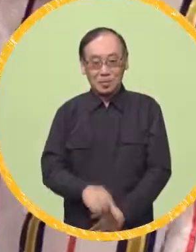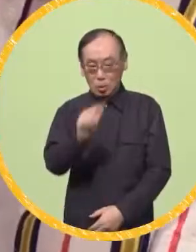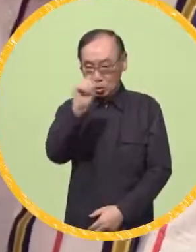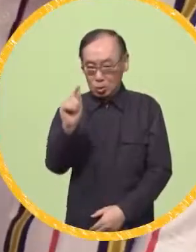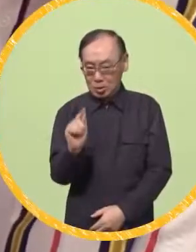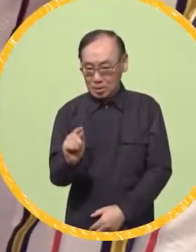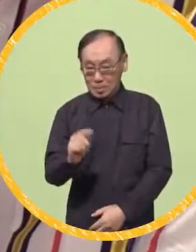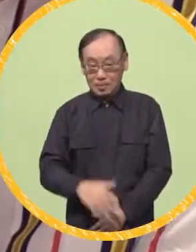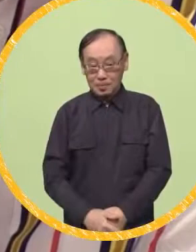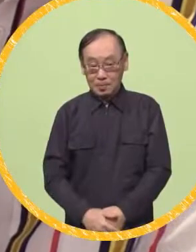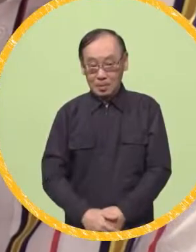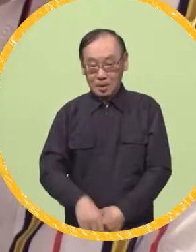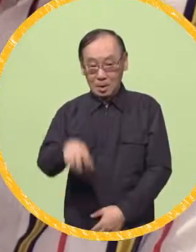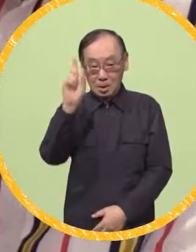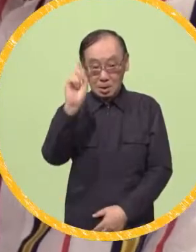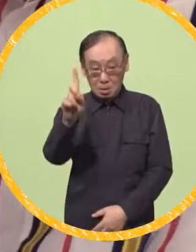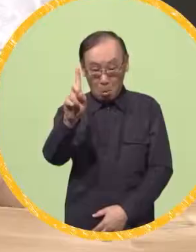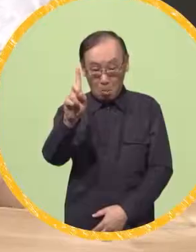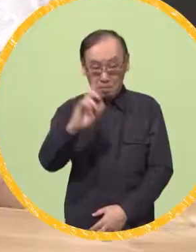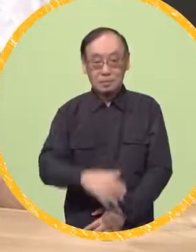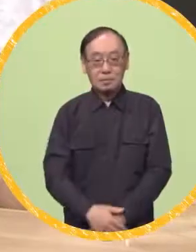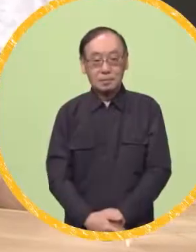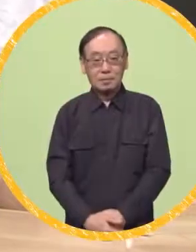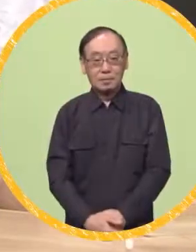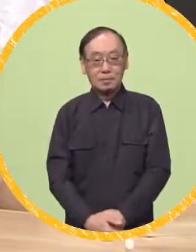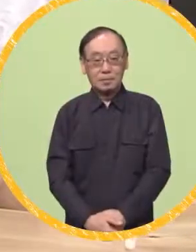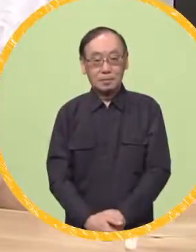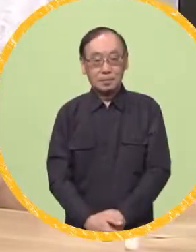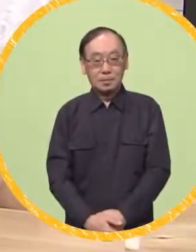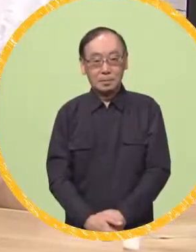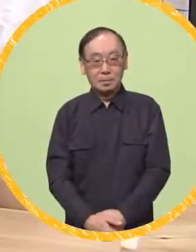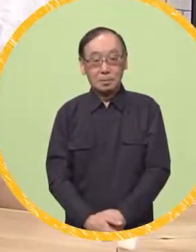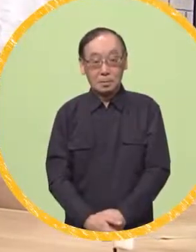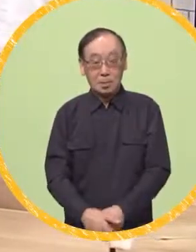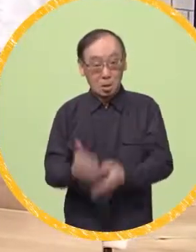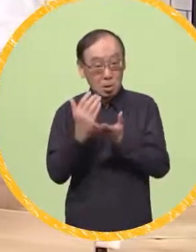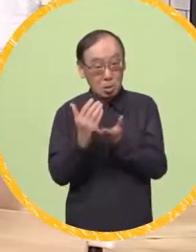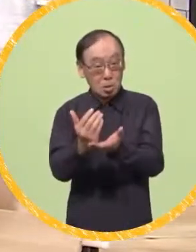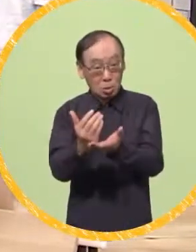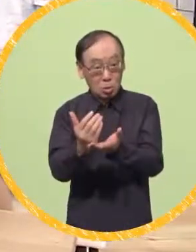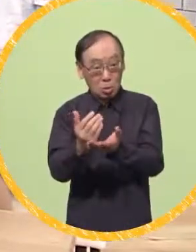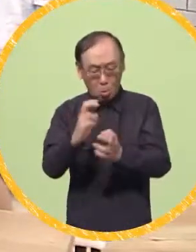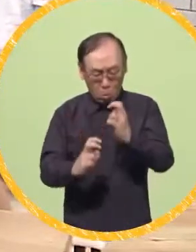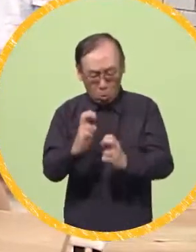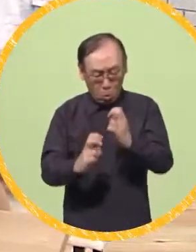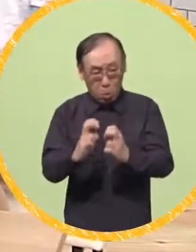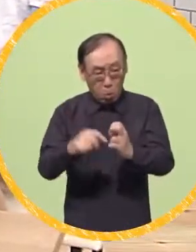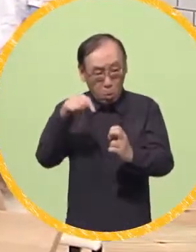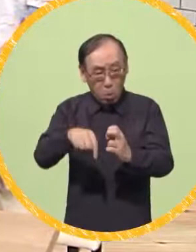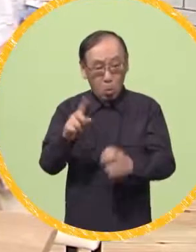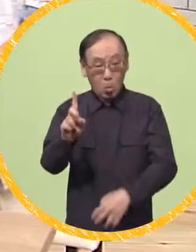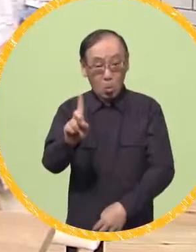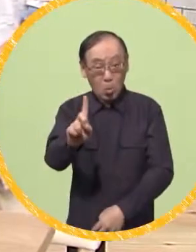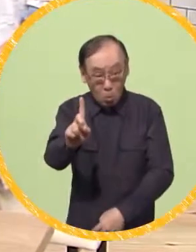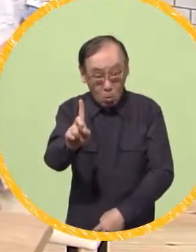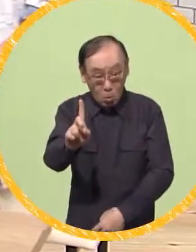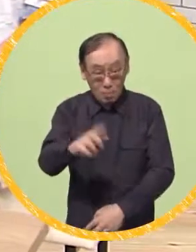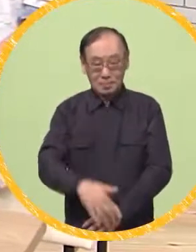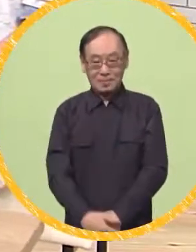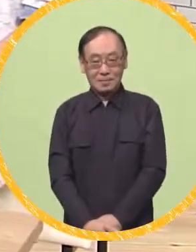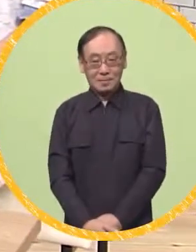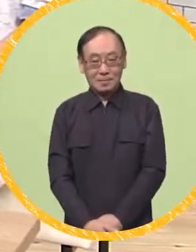たでは第一マンズバリ言っとの原動力は何でしょう